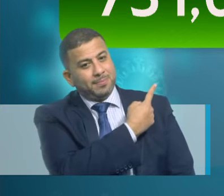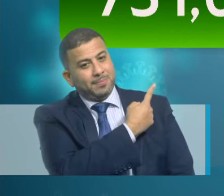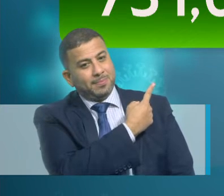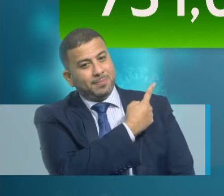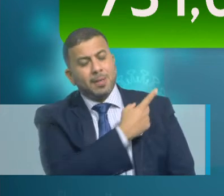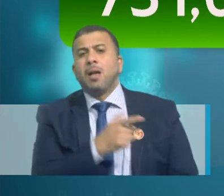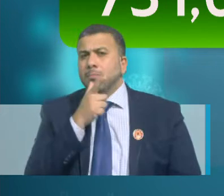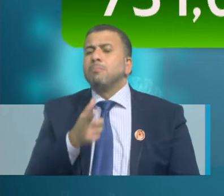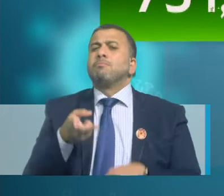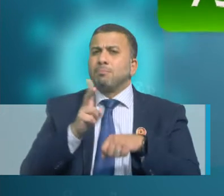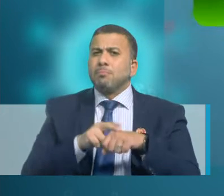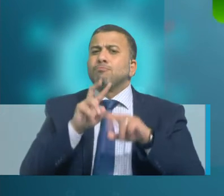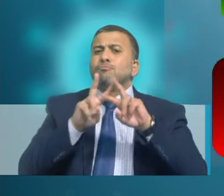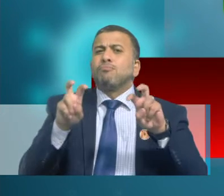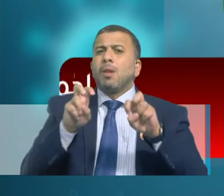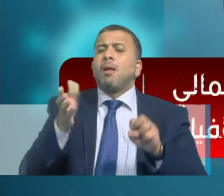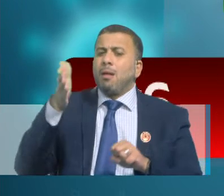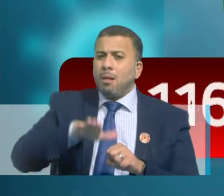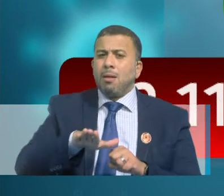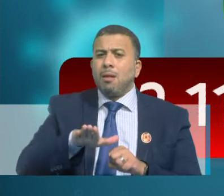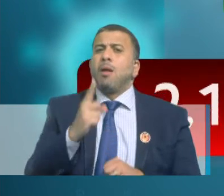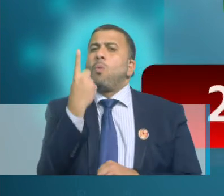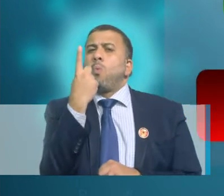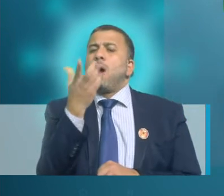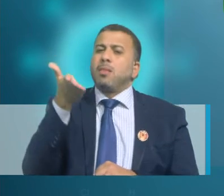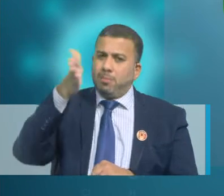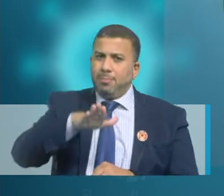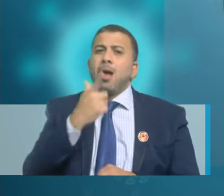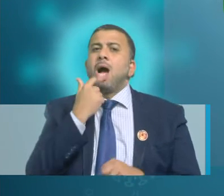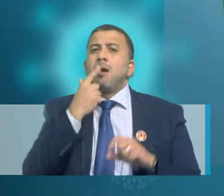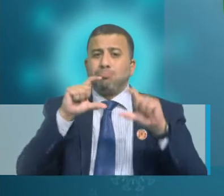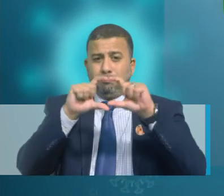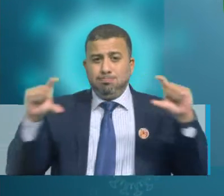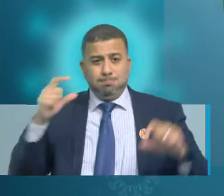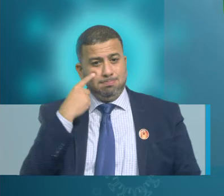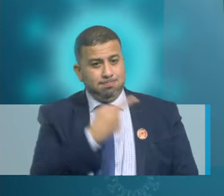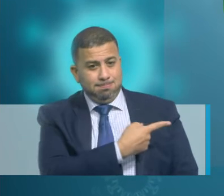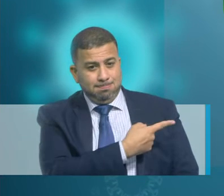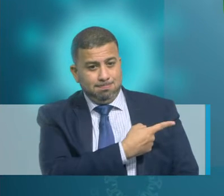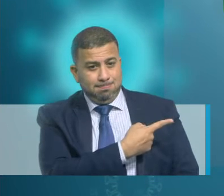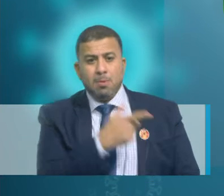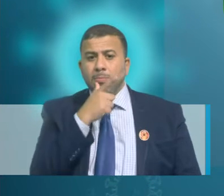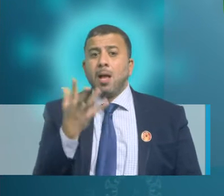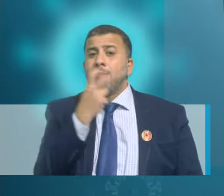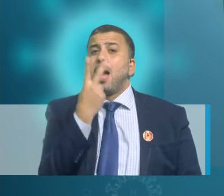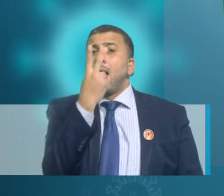731,632 حالة. هذا وتم الكشف عن وفاة حالة مصابة، وبذلك يبلغ عدد الوفيات في الدولة